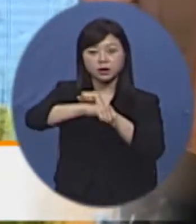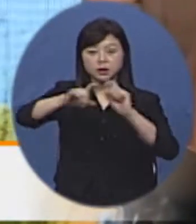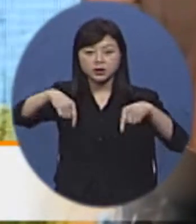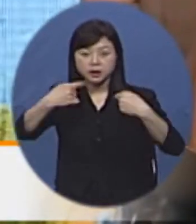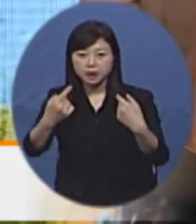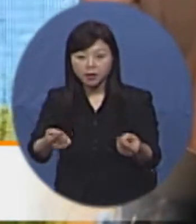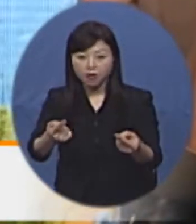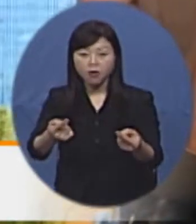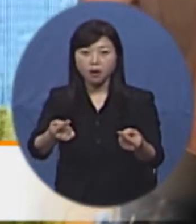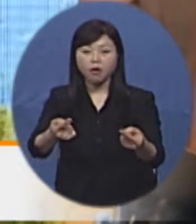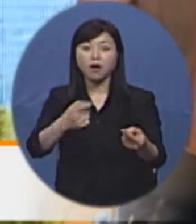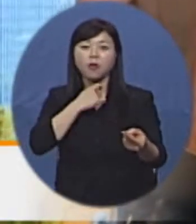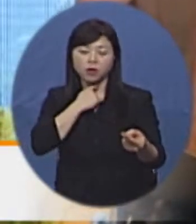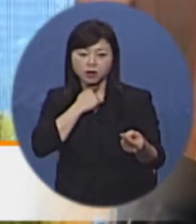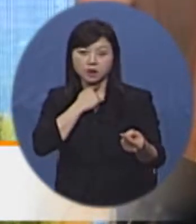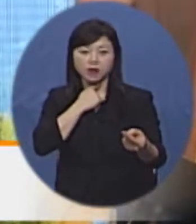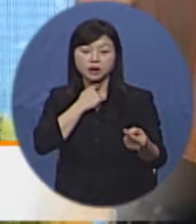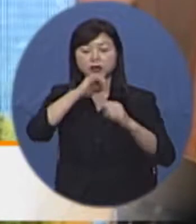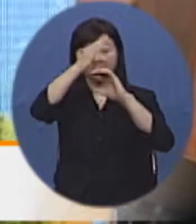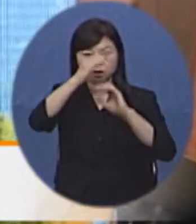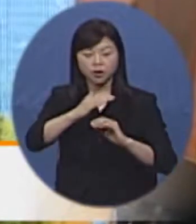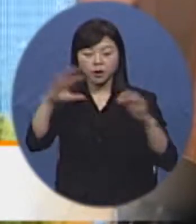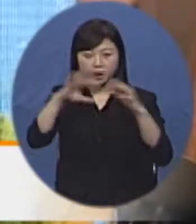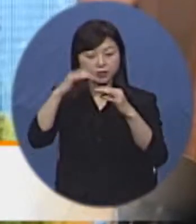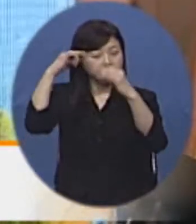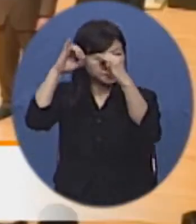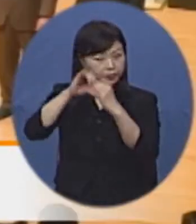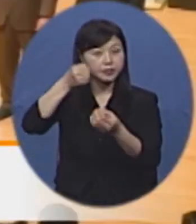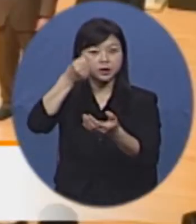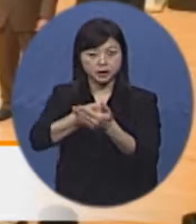적극 참여하기로 다음과 같이 결의한다.